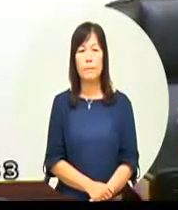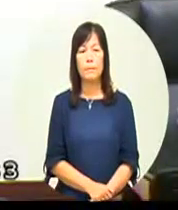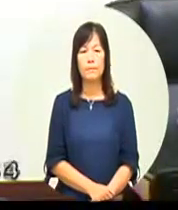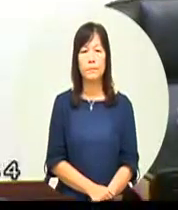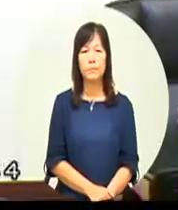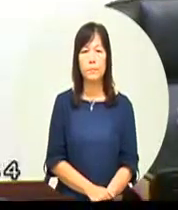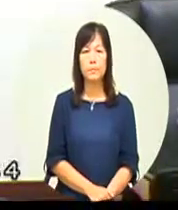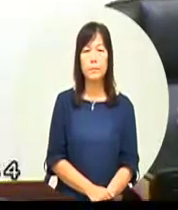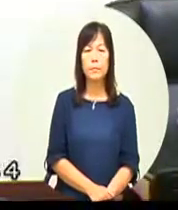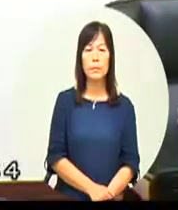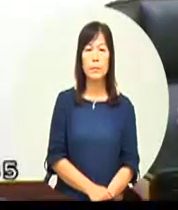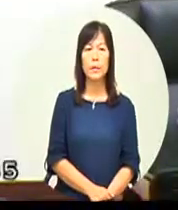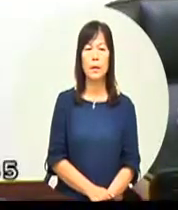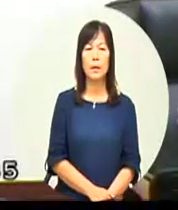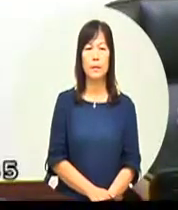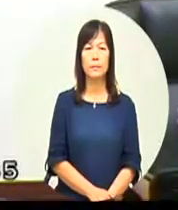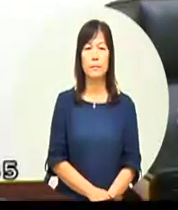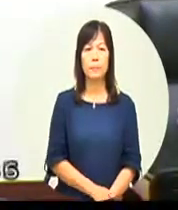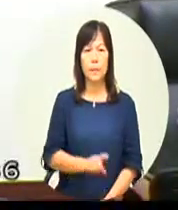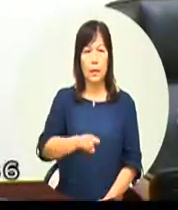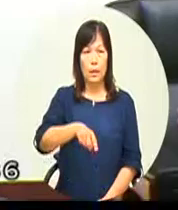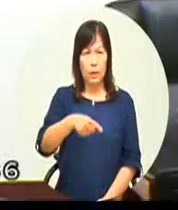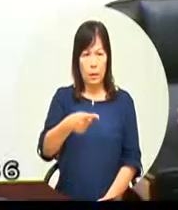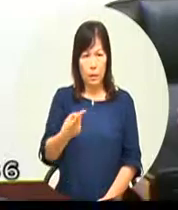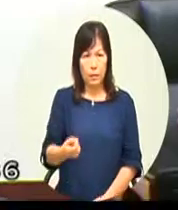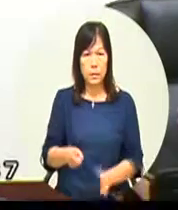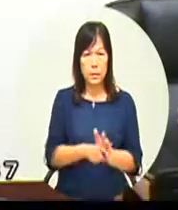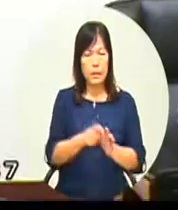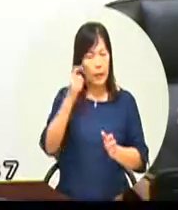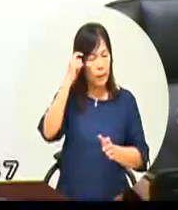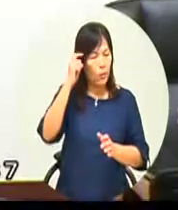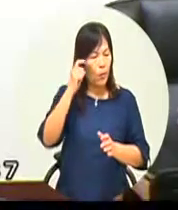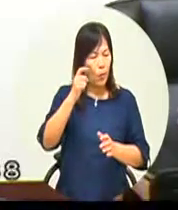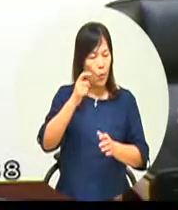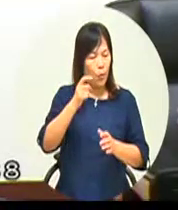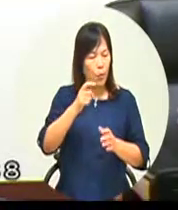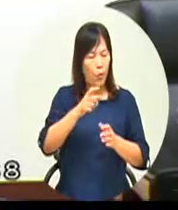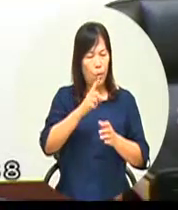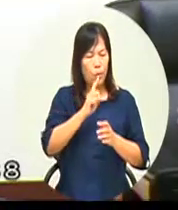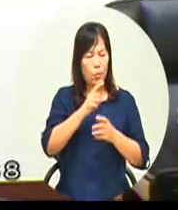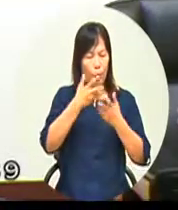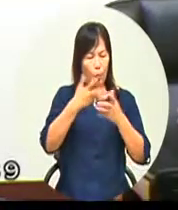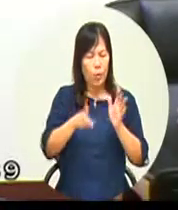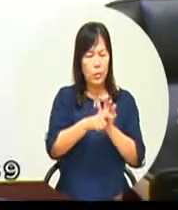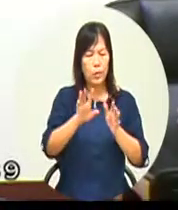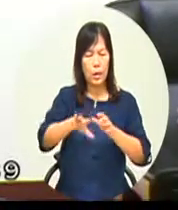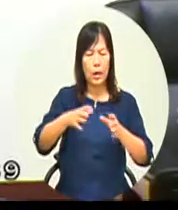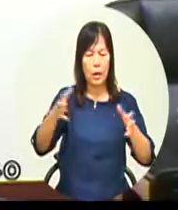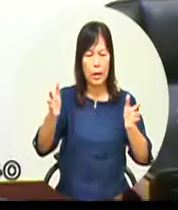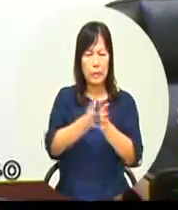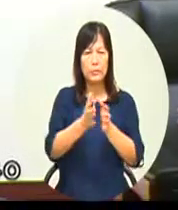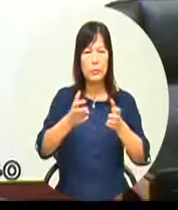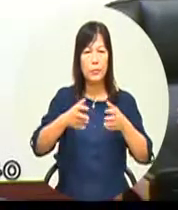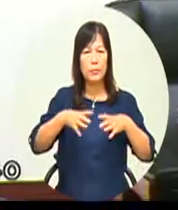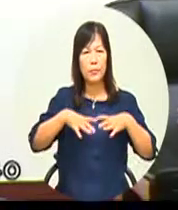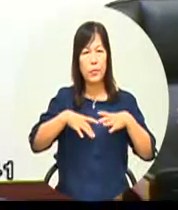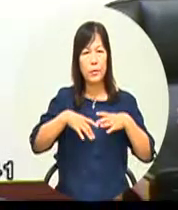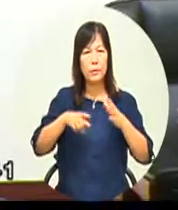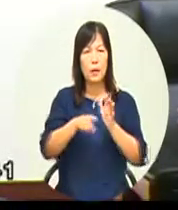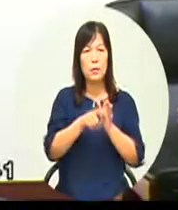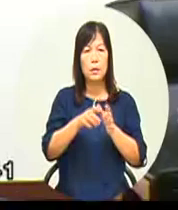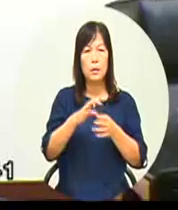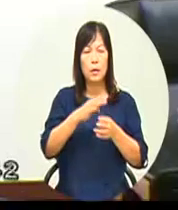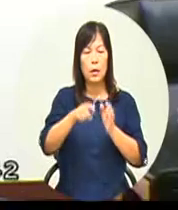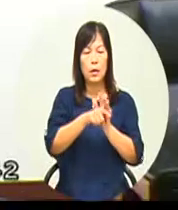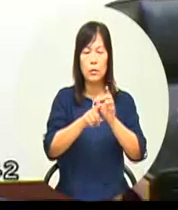好，再来其实这个还蛮热的议题，这个共享电动运具，我们高雄市在十月